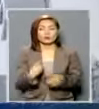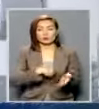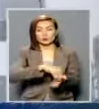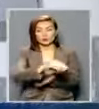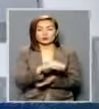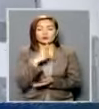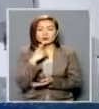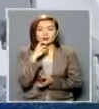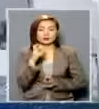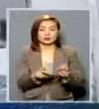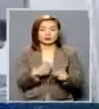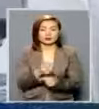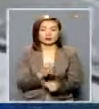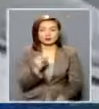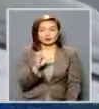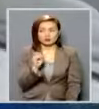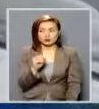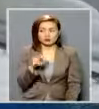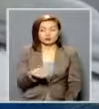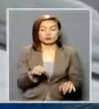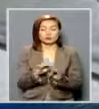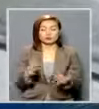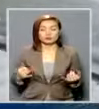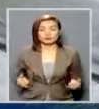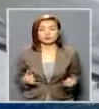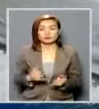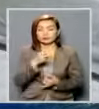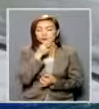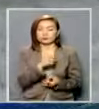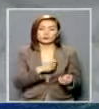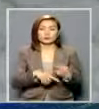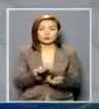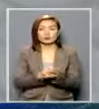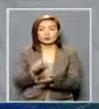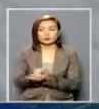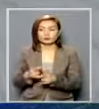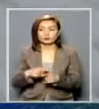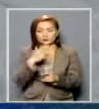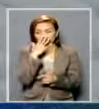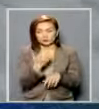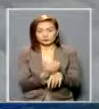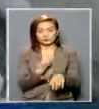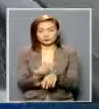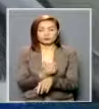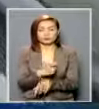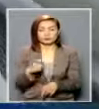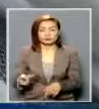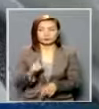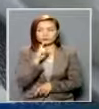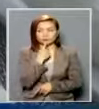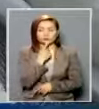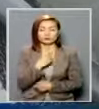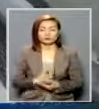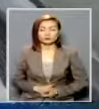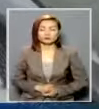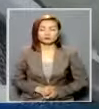алатын қант цехы бас директоры Әсет Тұяқбаевтың айтуынша, бұл кез келген кәсіппен айналысып немесе шетелден тауар әкеліп сататындар үшін